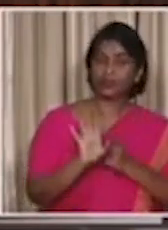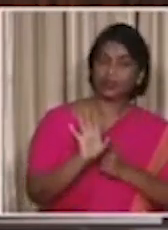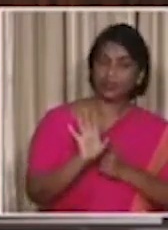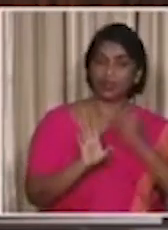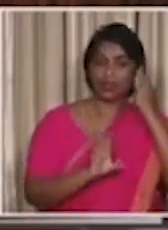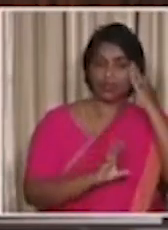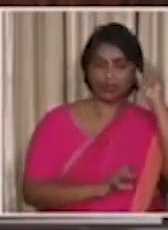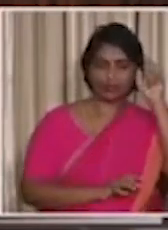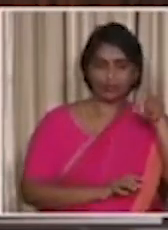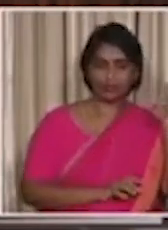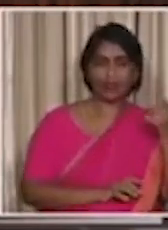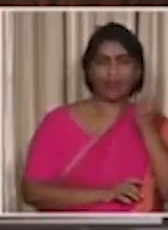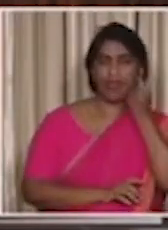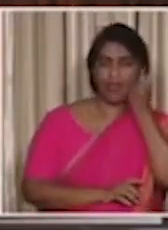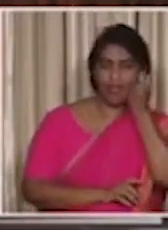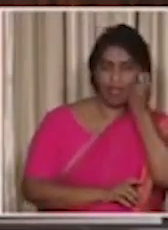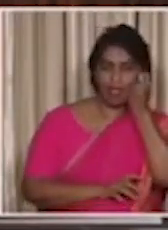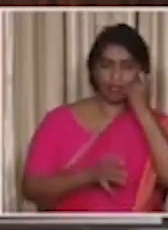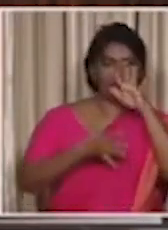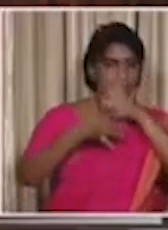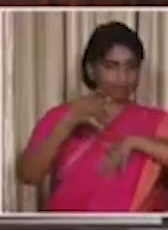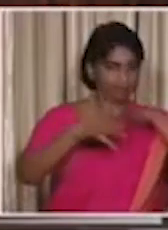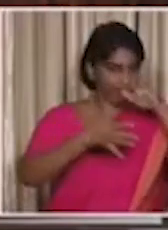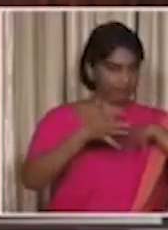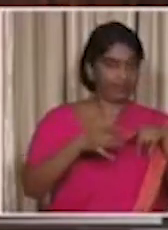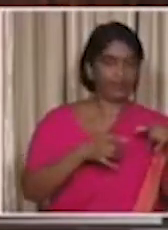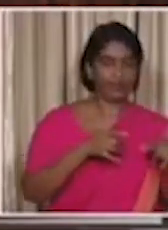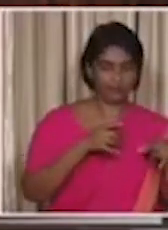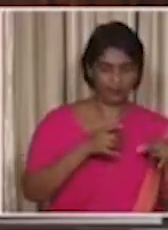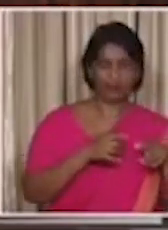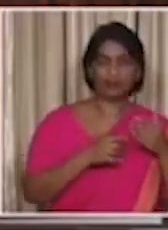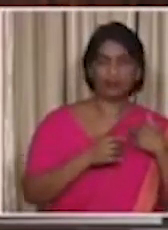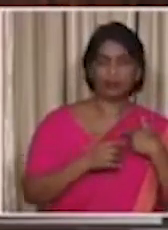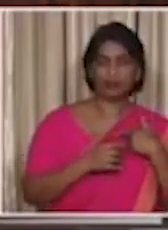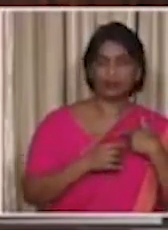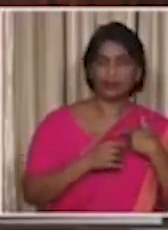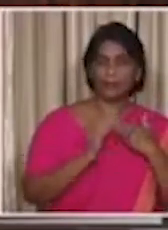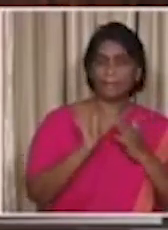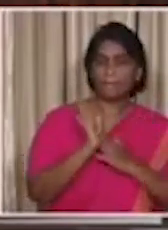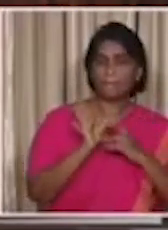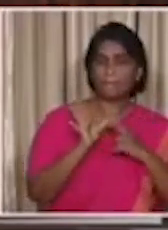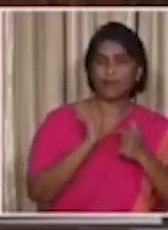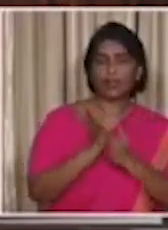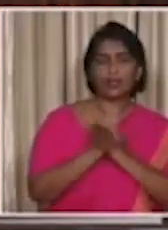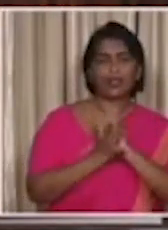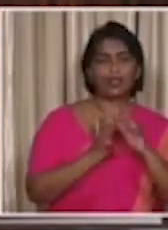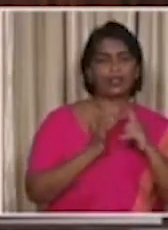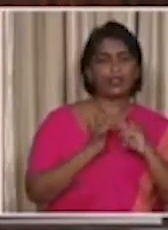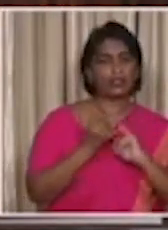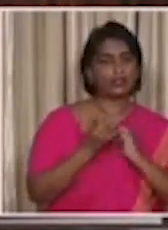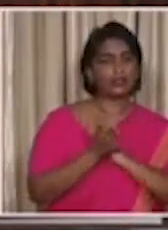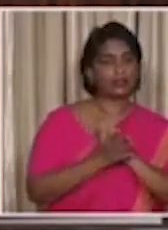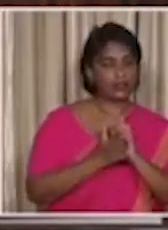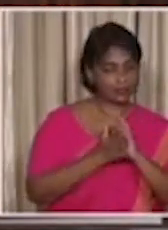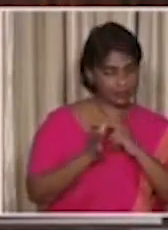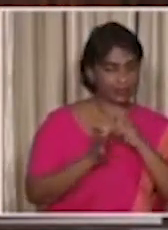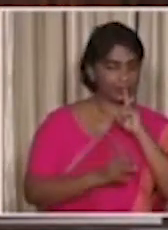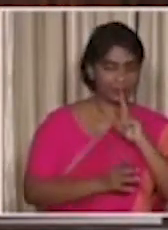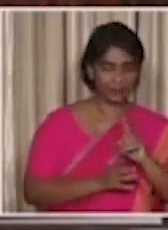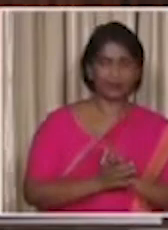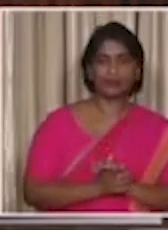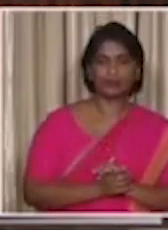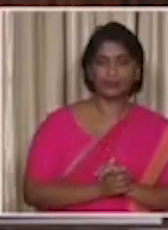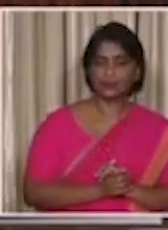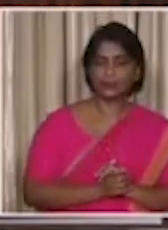තරුණියන් කීප දෙනෙක්ගේ අදහස් එහි පළ කර තිබුණා. මතීෂා උඩවත්ත මෙන්න මෙහෙම කියනවා.